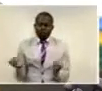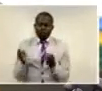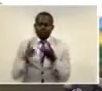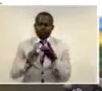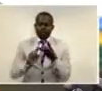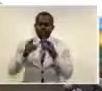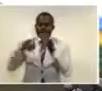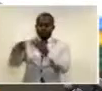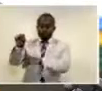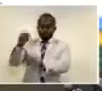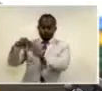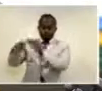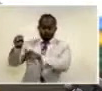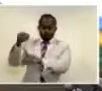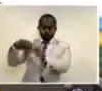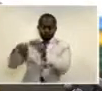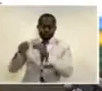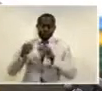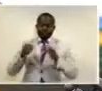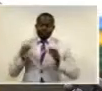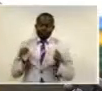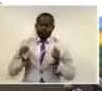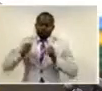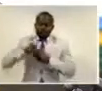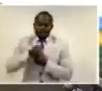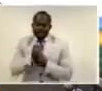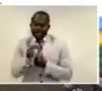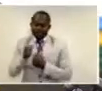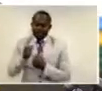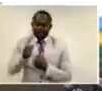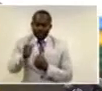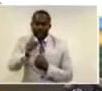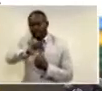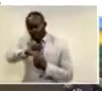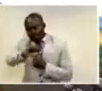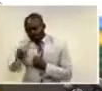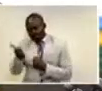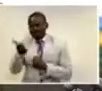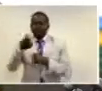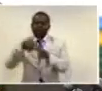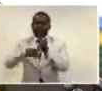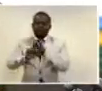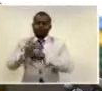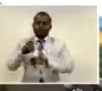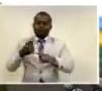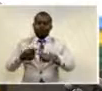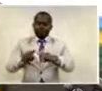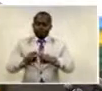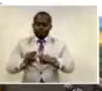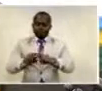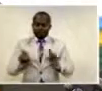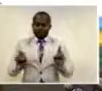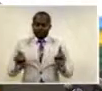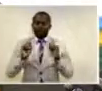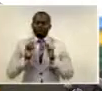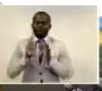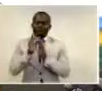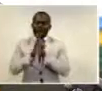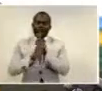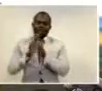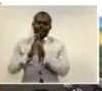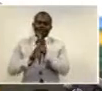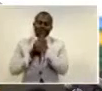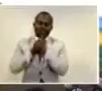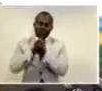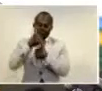ubucuruzi, ubukerarugendo ndetse n'indi mirimo inyuranye. Akarere ka Rubavu twahisemo